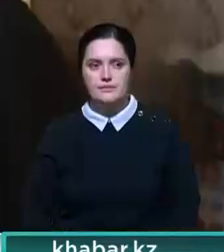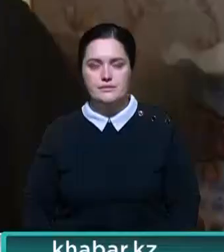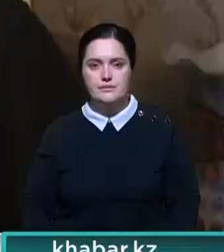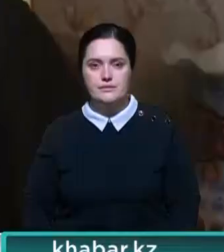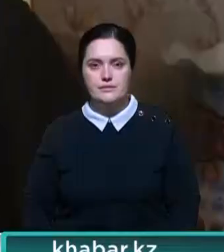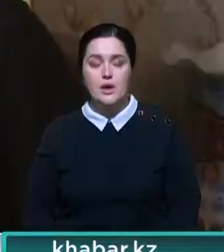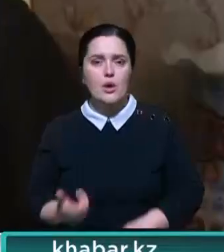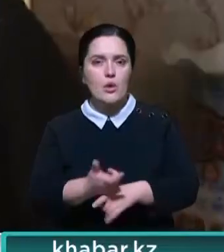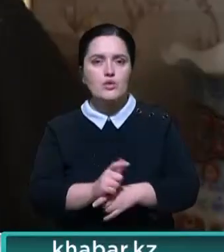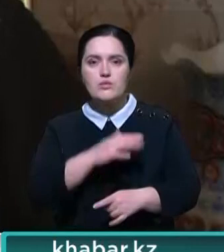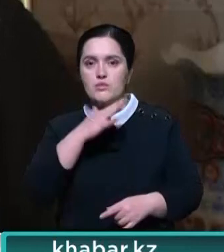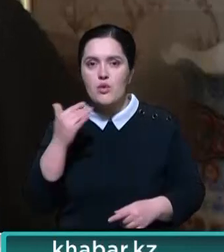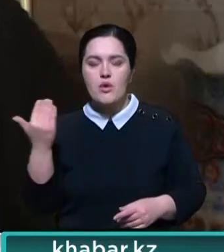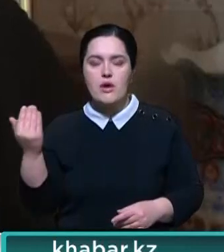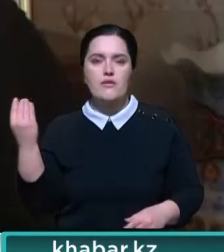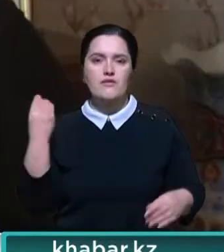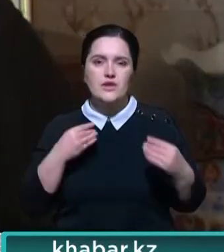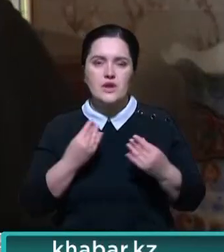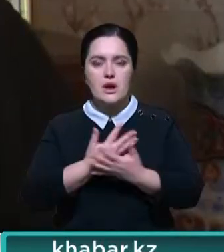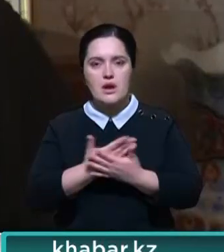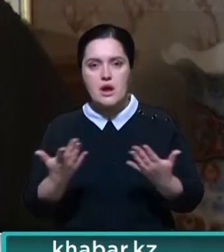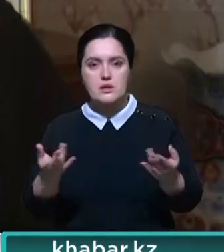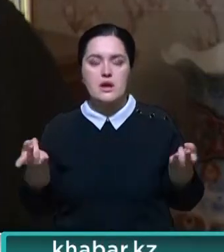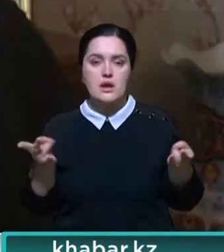Очень много вещей